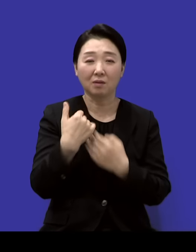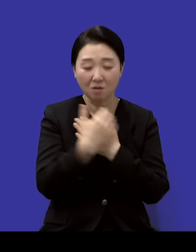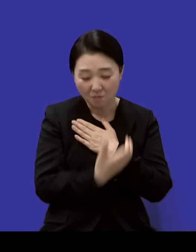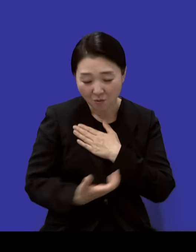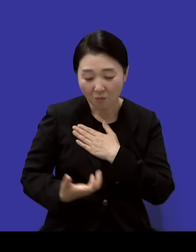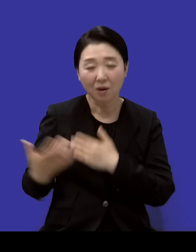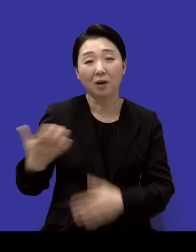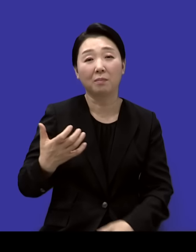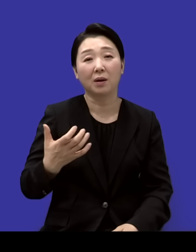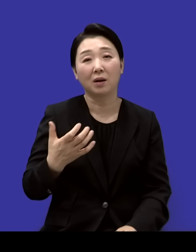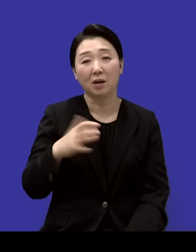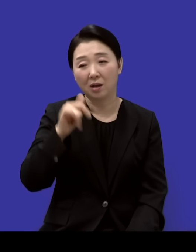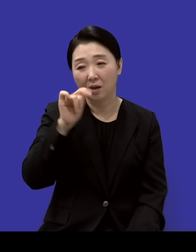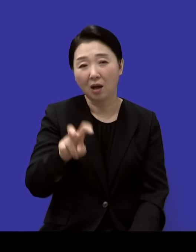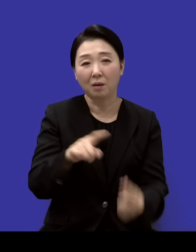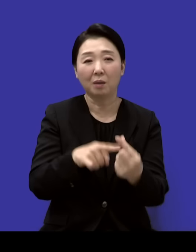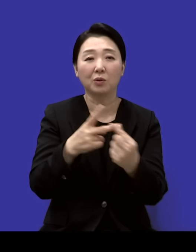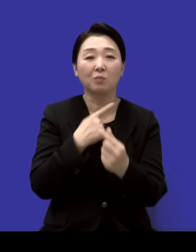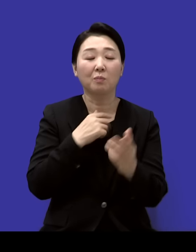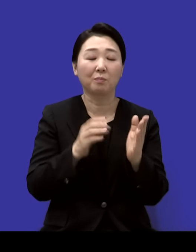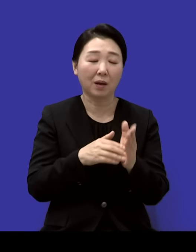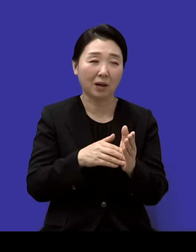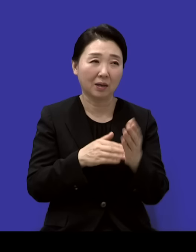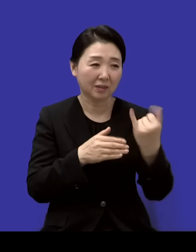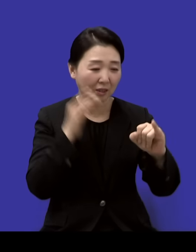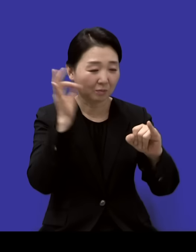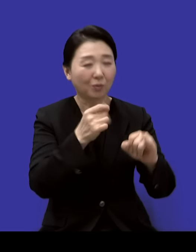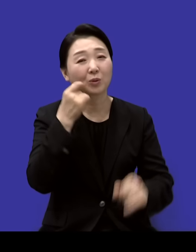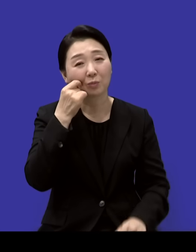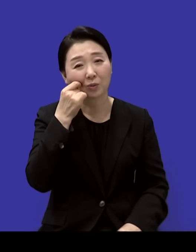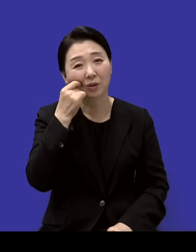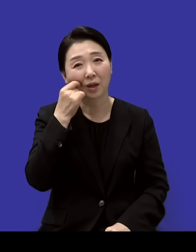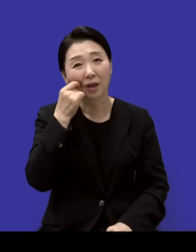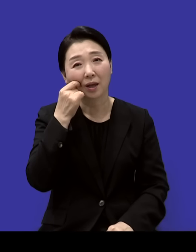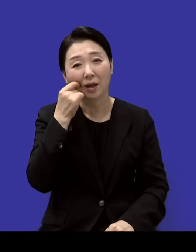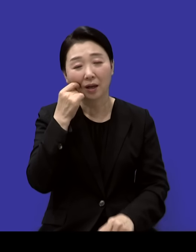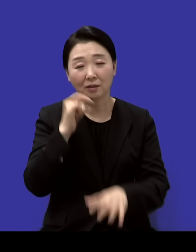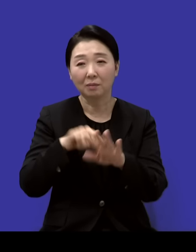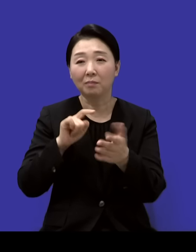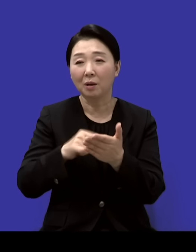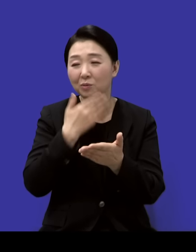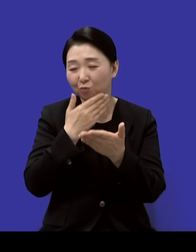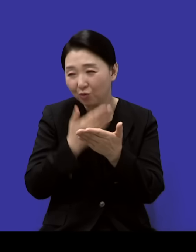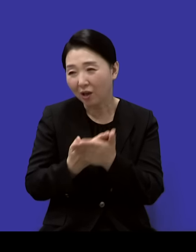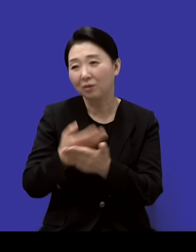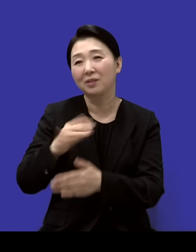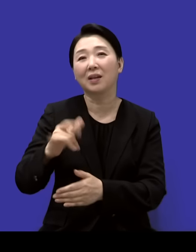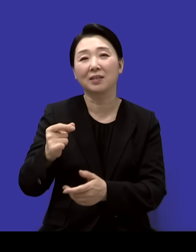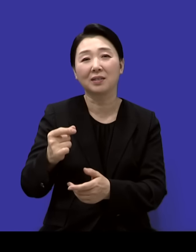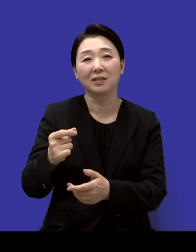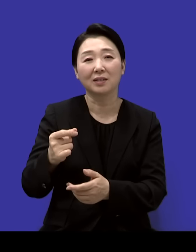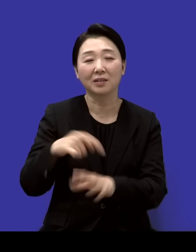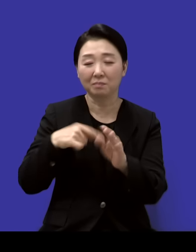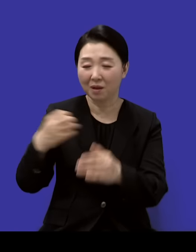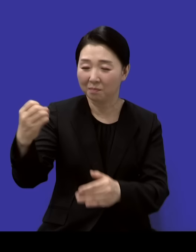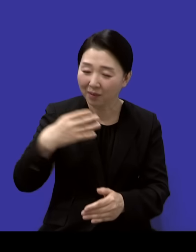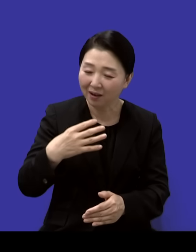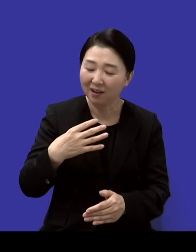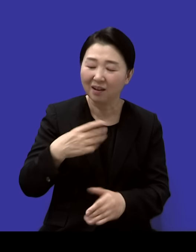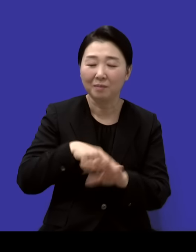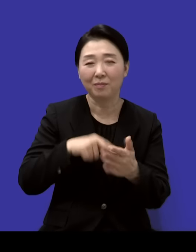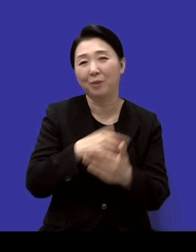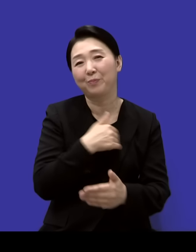번의 암투병을 했고 그럼요. 어디 자식이 눈에 들어와요. 그럼에도 불구하고 마음 한켠에 가장 중요한 건 자식이었겠지만 네. 그걸 표현할 만큼의 심리적 여유가